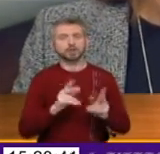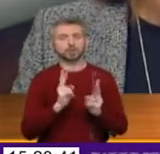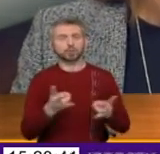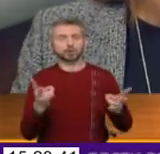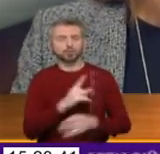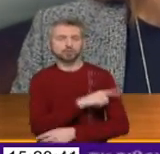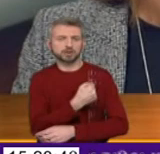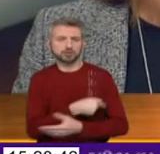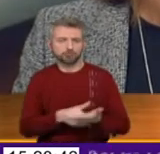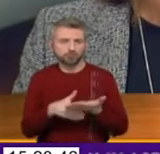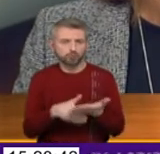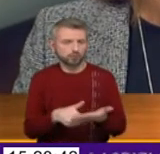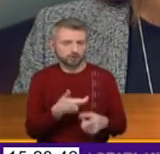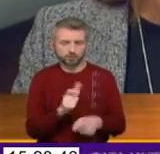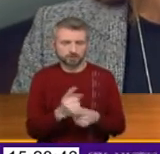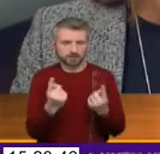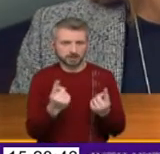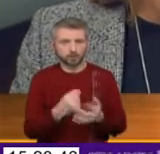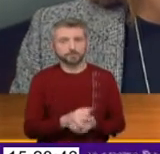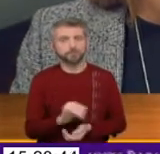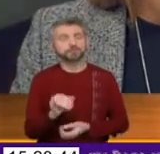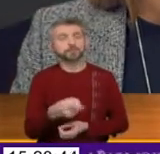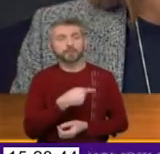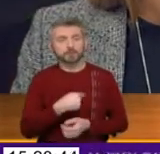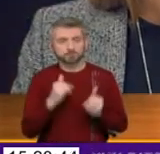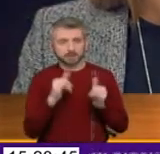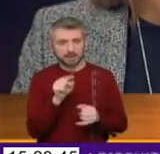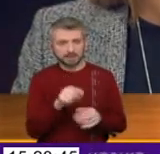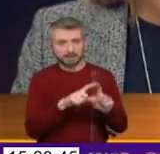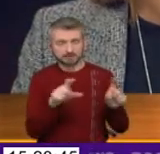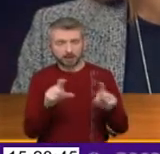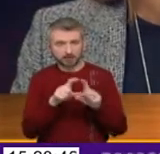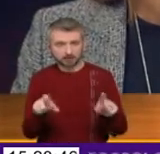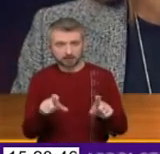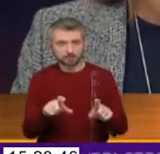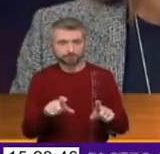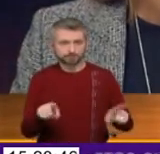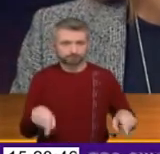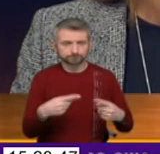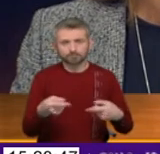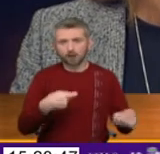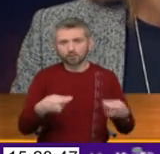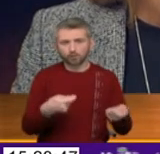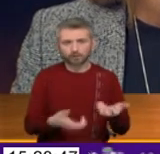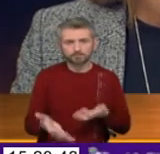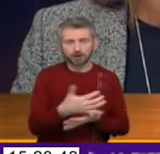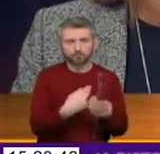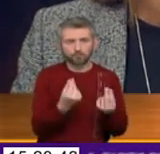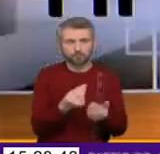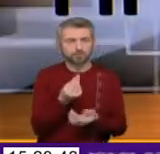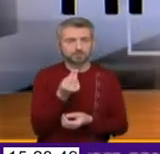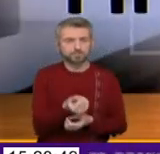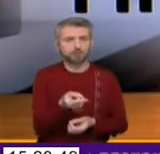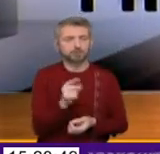там медичної допомоги дуже великої. І ми для цих закладів влаштовуємо аукціон, збираємо кошти і придбаємо